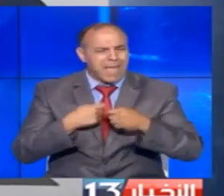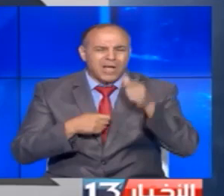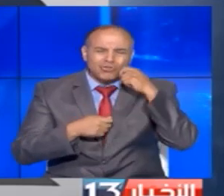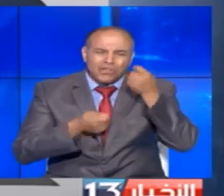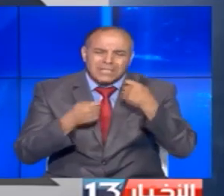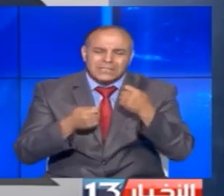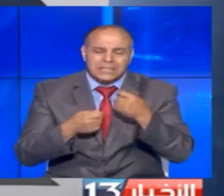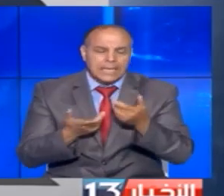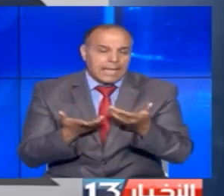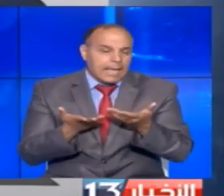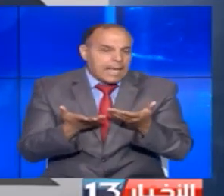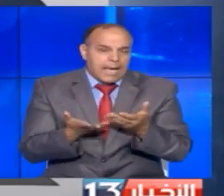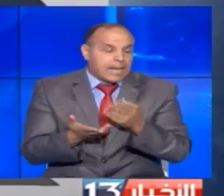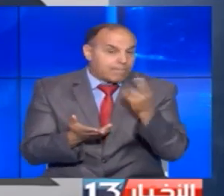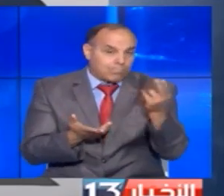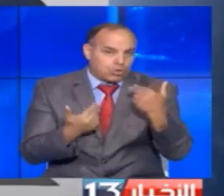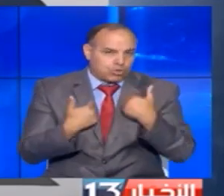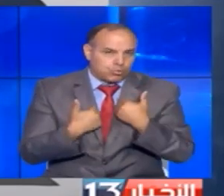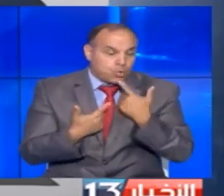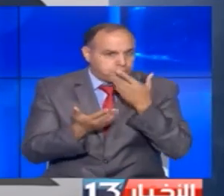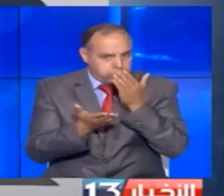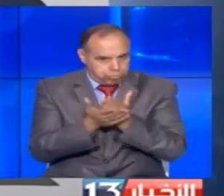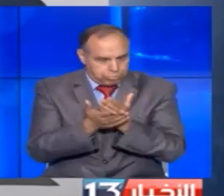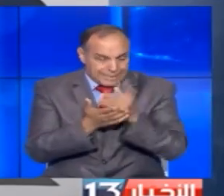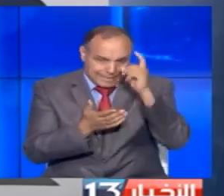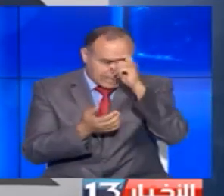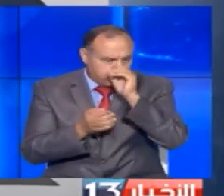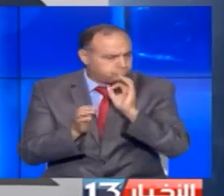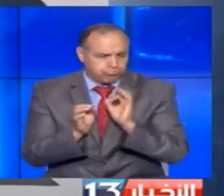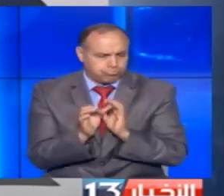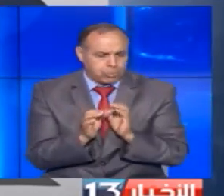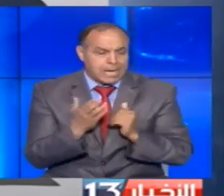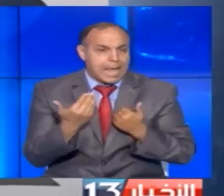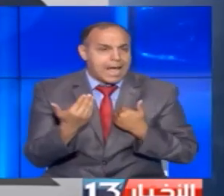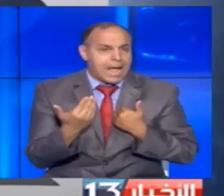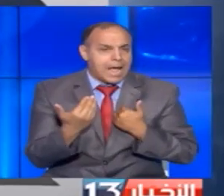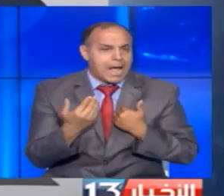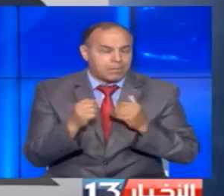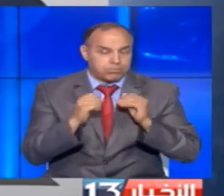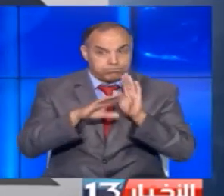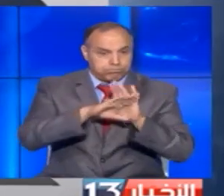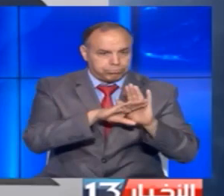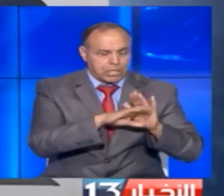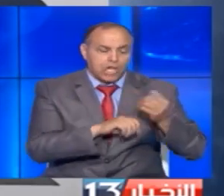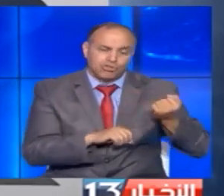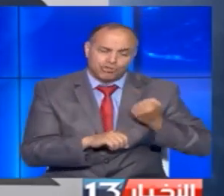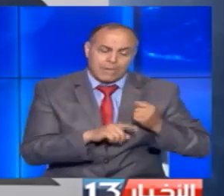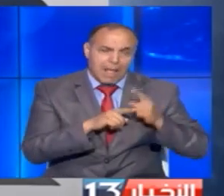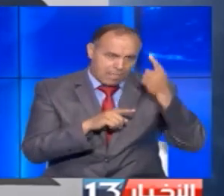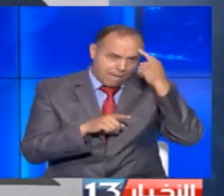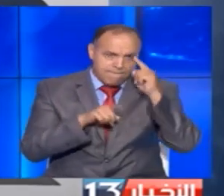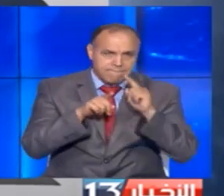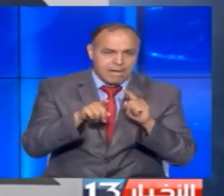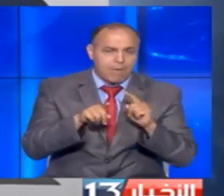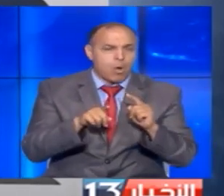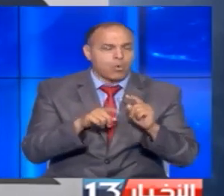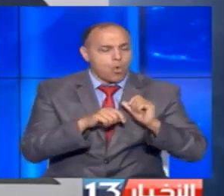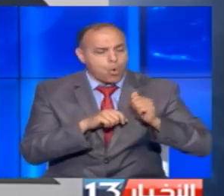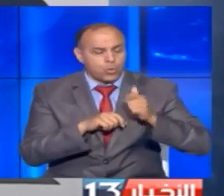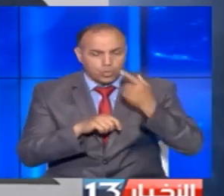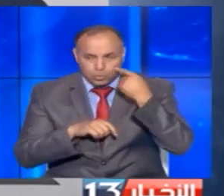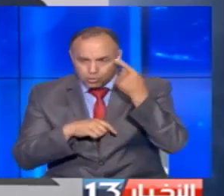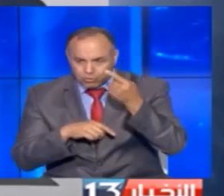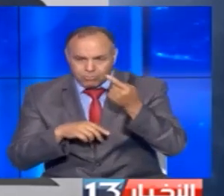اش في وضعيه الى النجم وقولوا بالحق وضعيه سعيد بان لا تلزمنا نتوقع اخطر الجرائم هذه اذا كانوا عليها والنظر